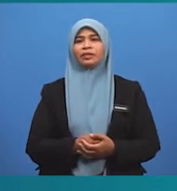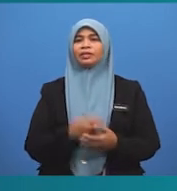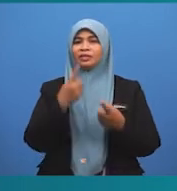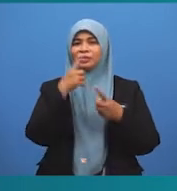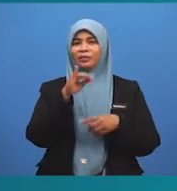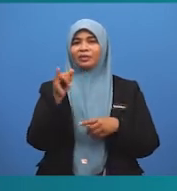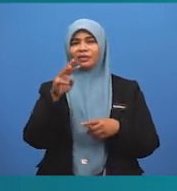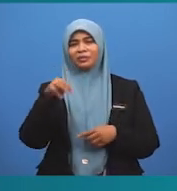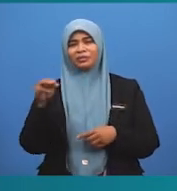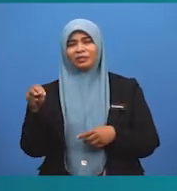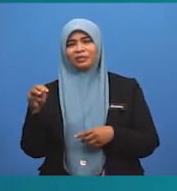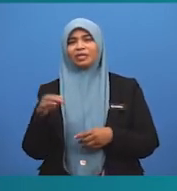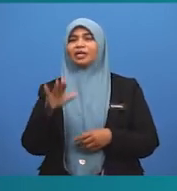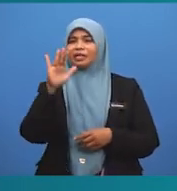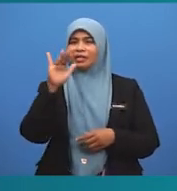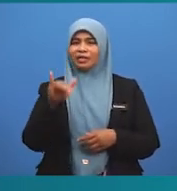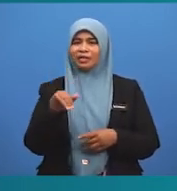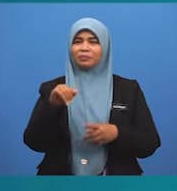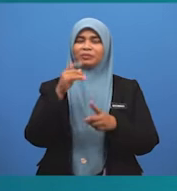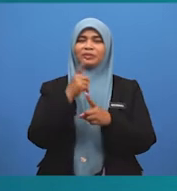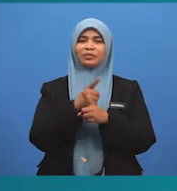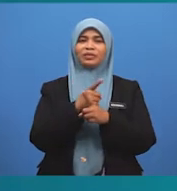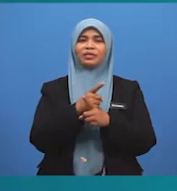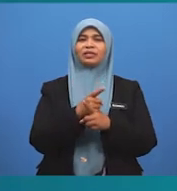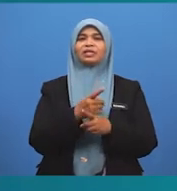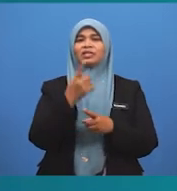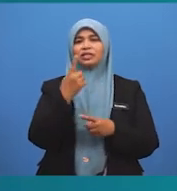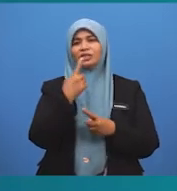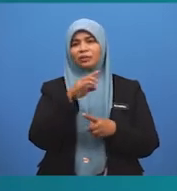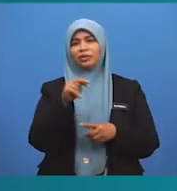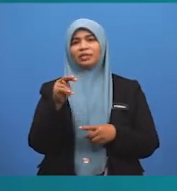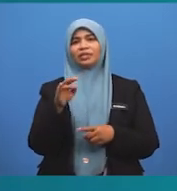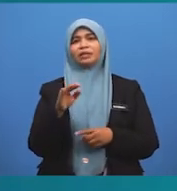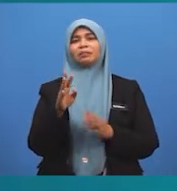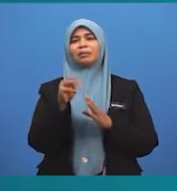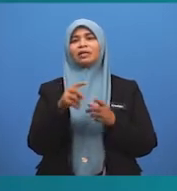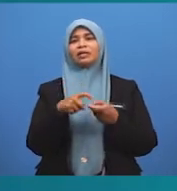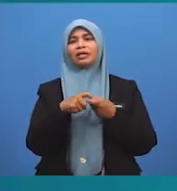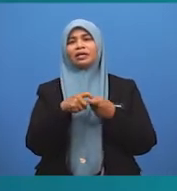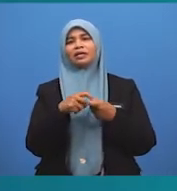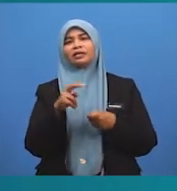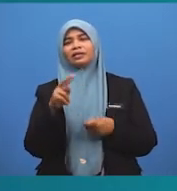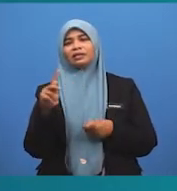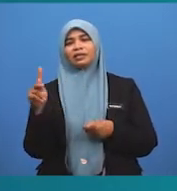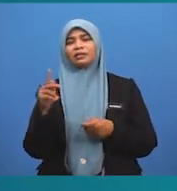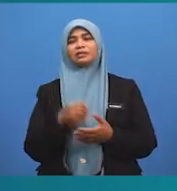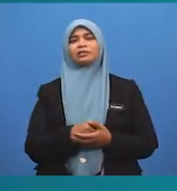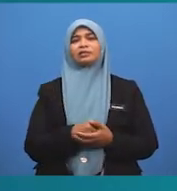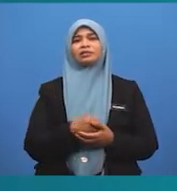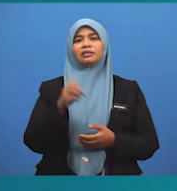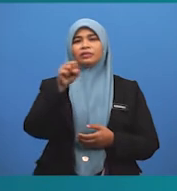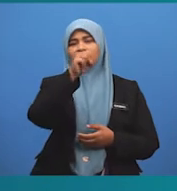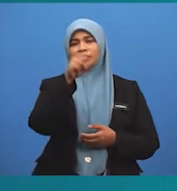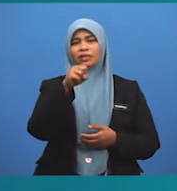Jawapannya, murid-murid? Ya, betul. Jawapannya mengeratkan.